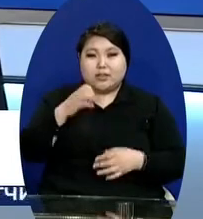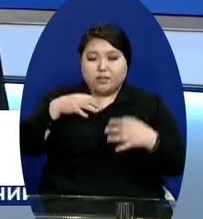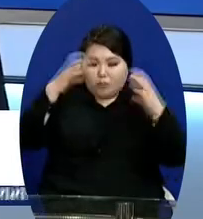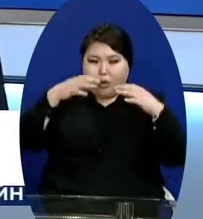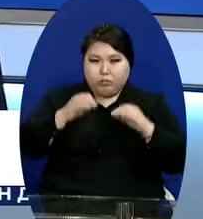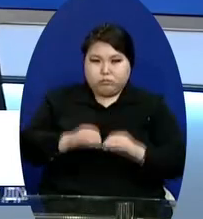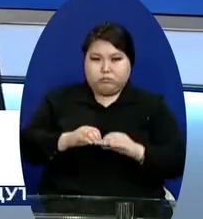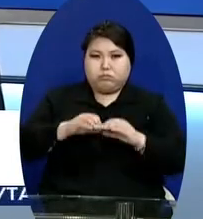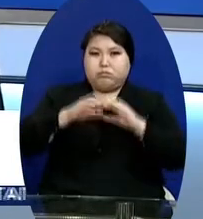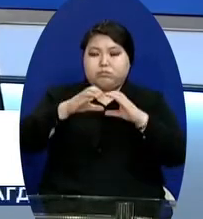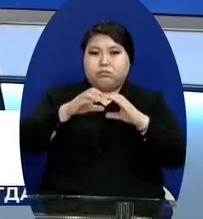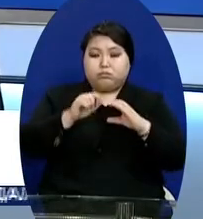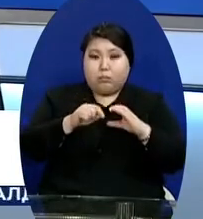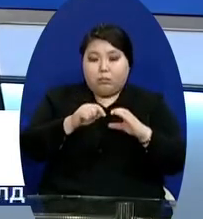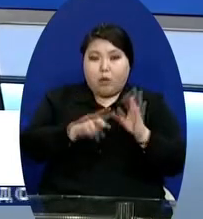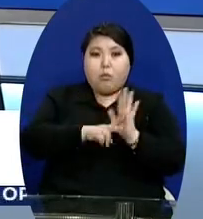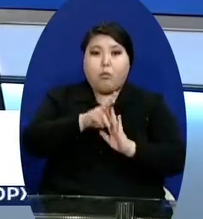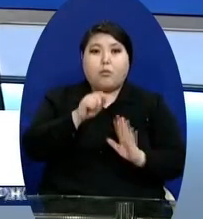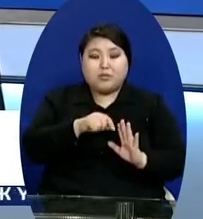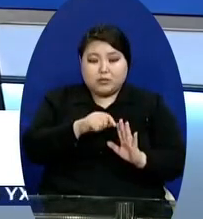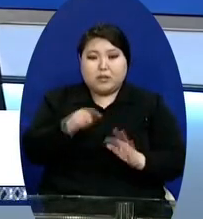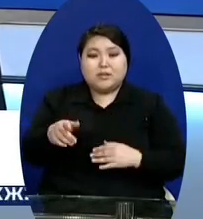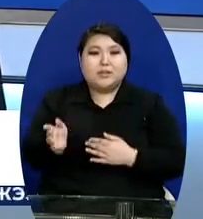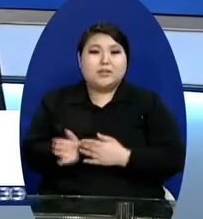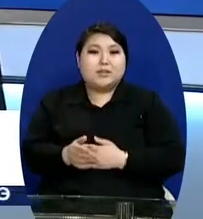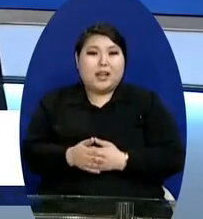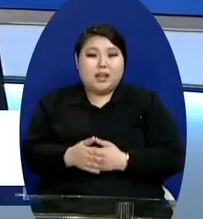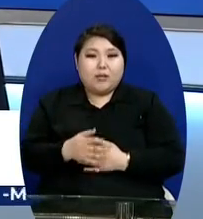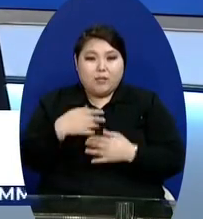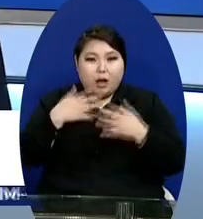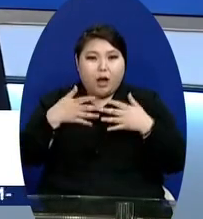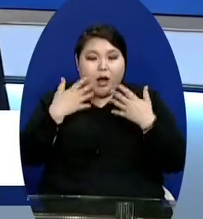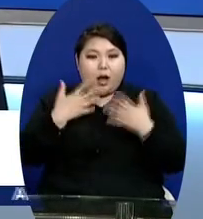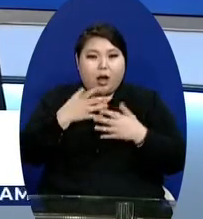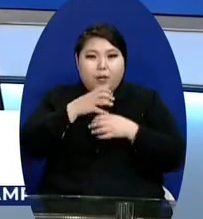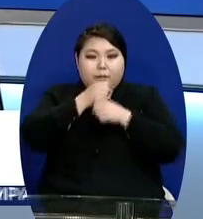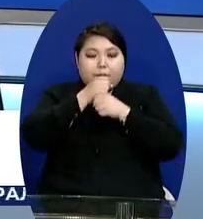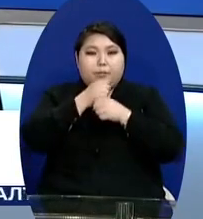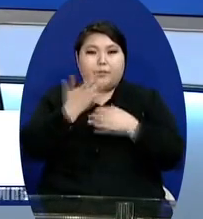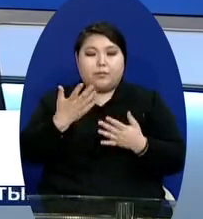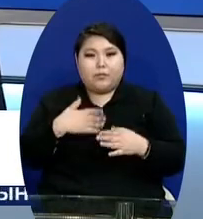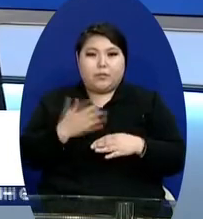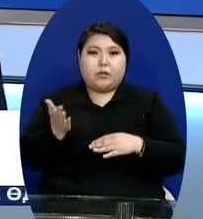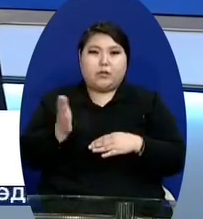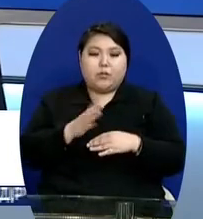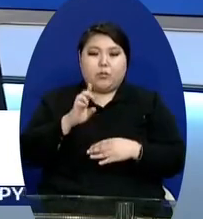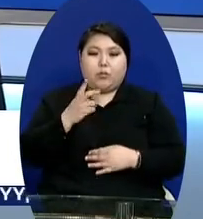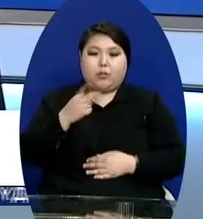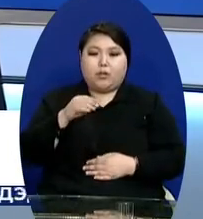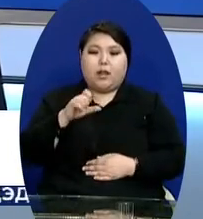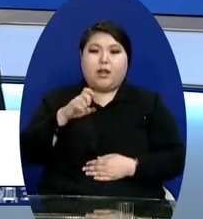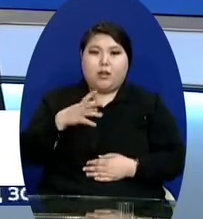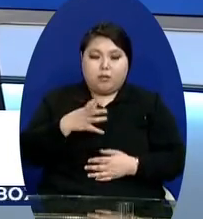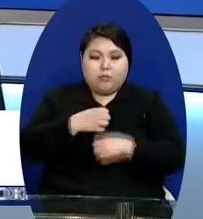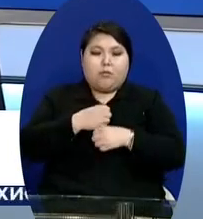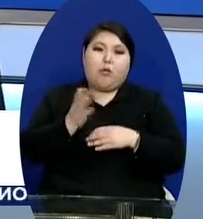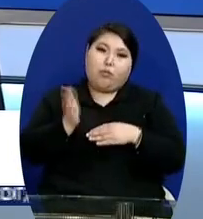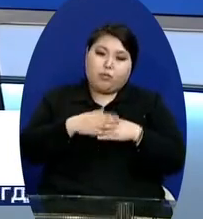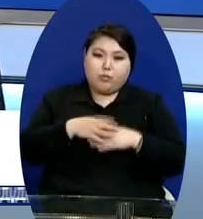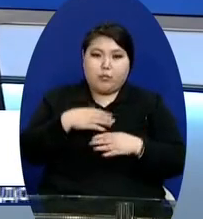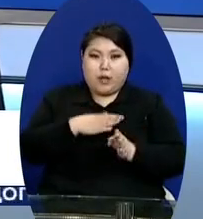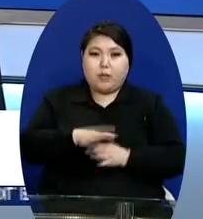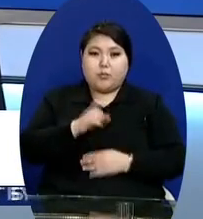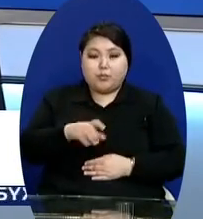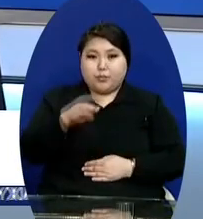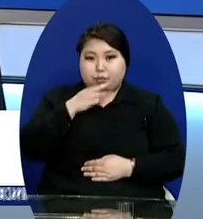их хэмжээгээр тогтсноор шалтгаалan тухайн одоо загасанд хүчилтөрөгчийн дутагдлаас шалтгаалan бүтэлд үүссэн гэдгийг алтны их сурвалжууд